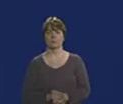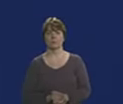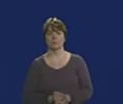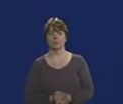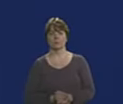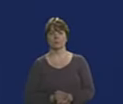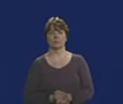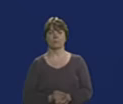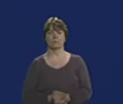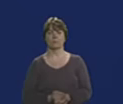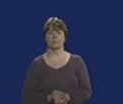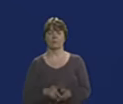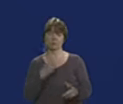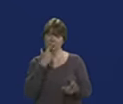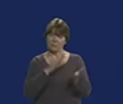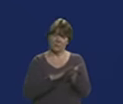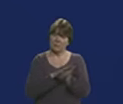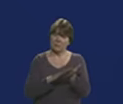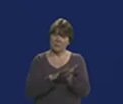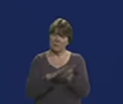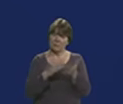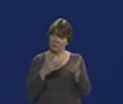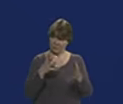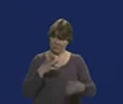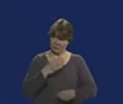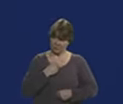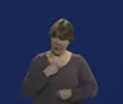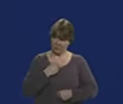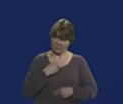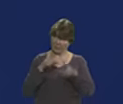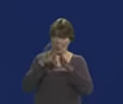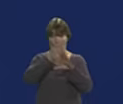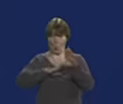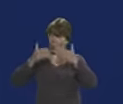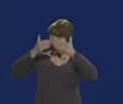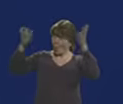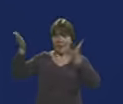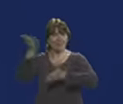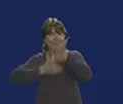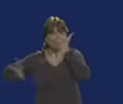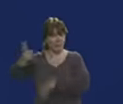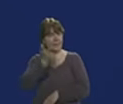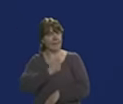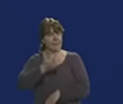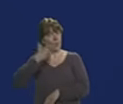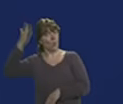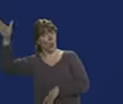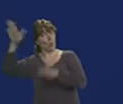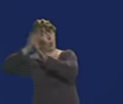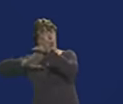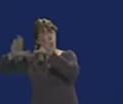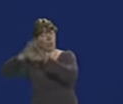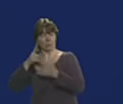Il n'y a aucune raison que nous acceptions d'être le continent le plus ouvert du monde, alors même que les